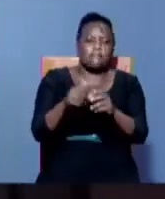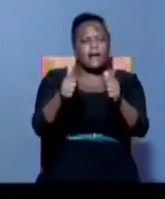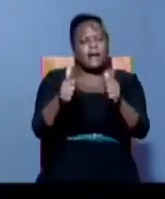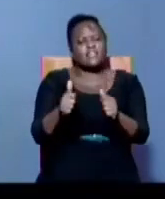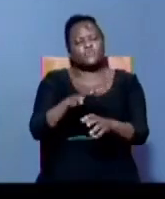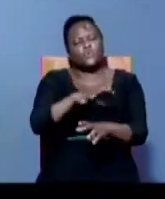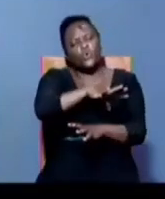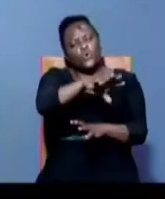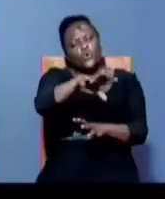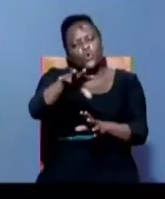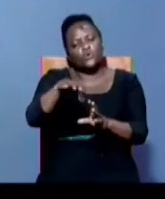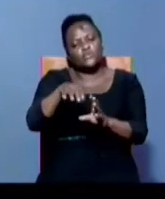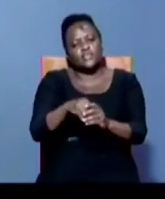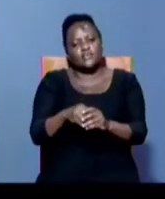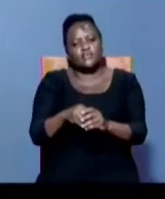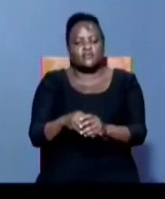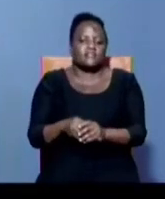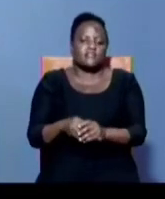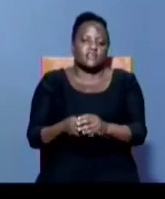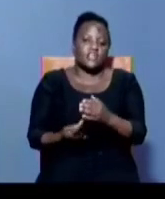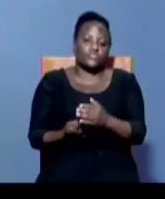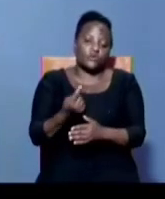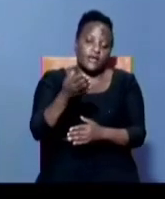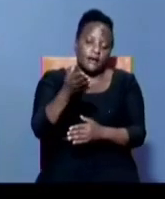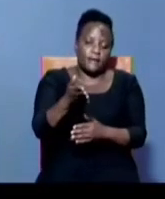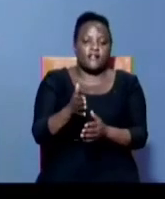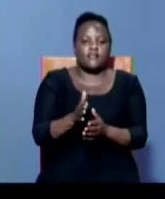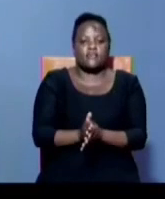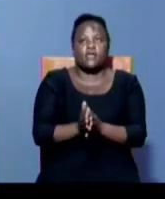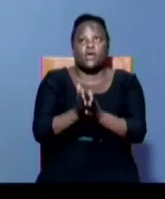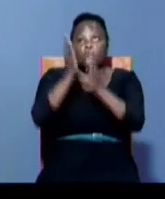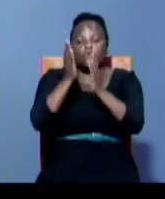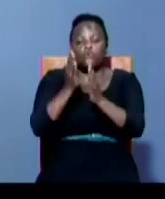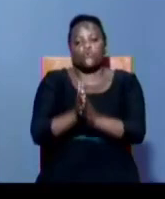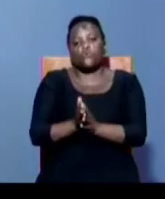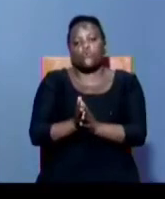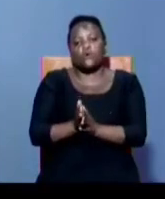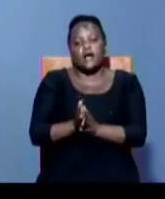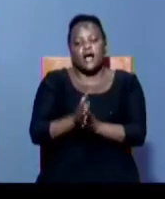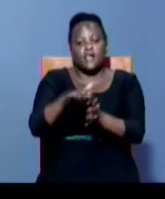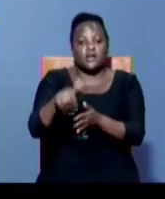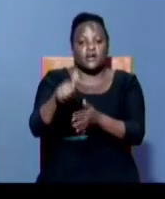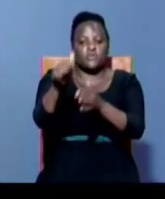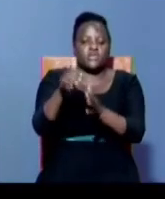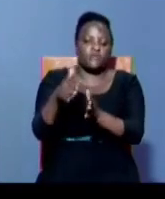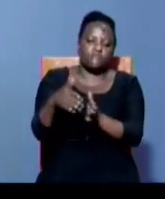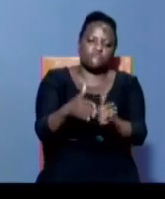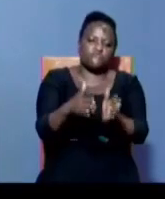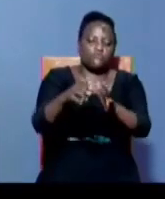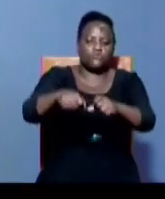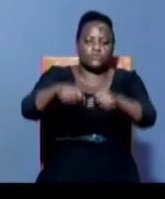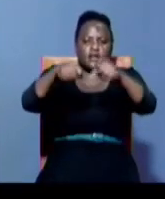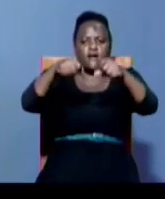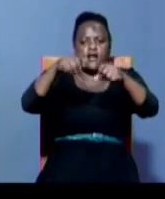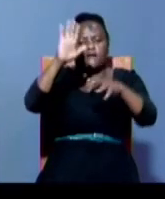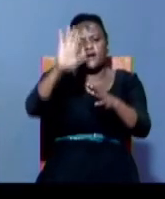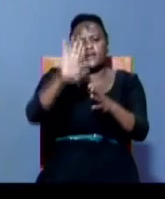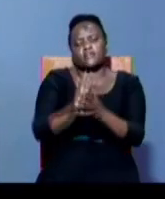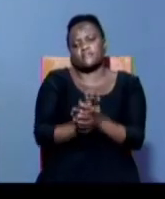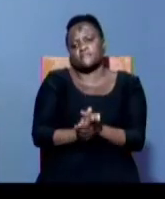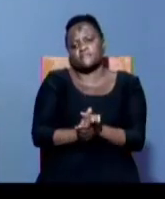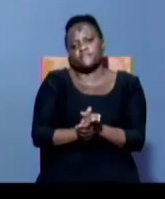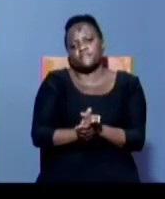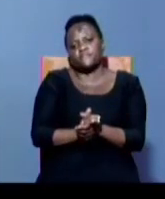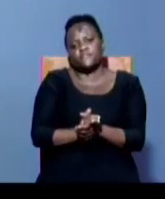center. Mungu aliweka mfumo wa utawala wake, system yake ya utawala katika patakatifu. Yani Mungu ni